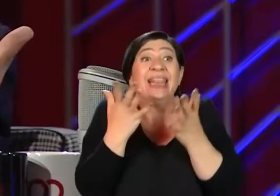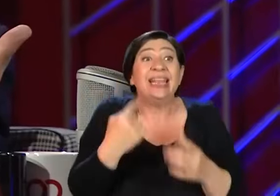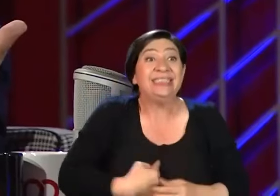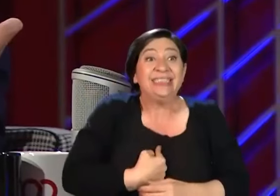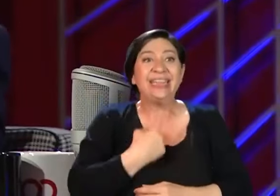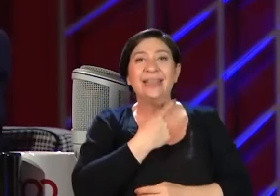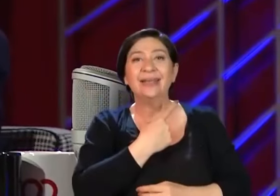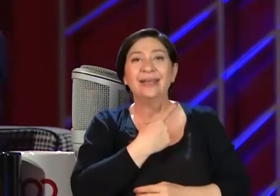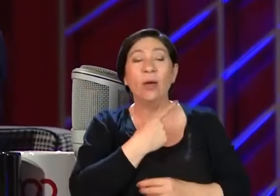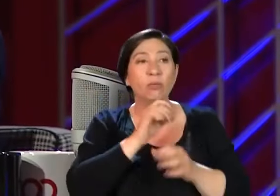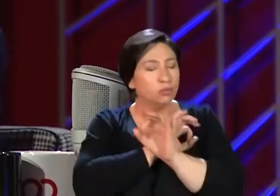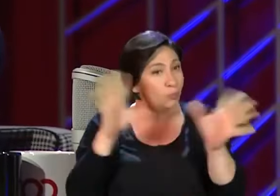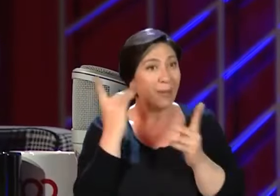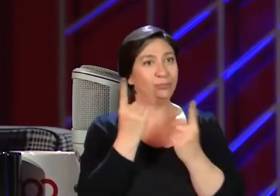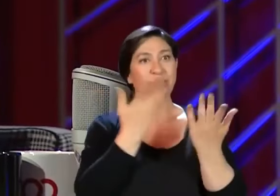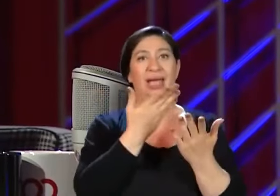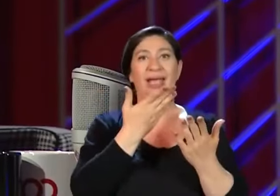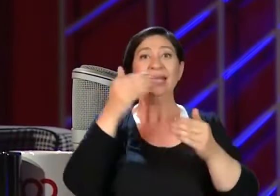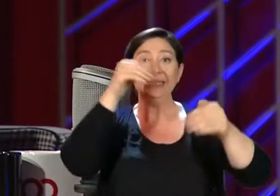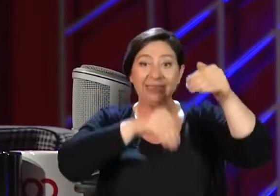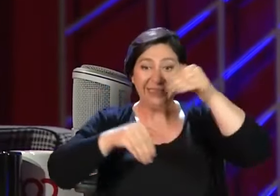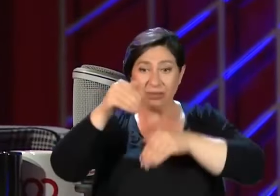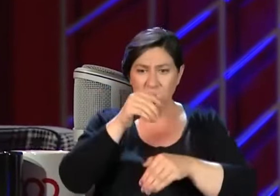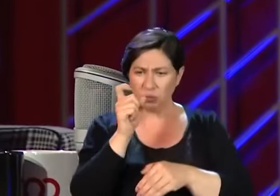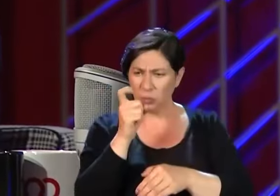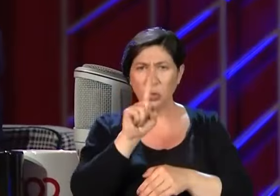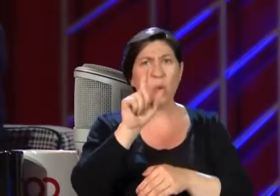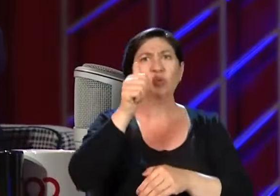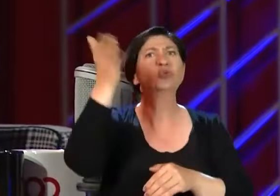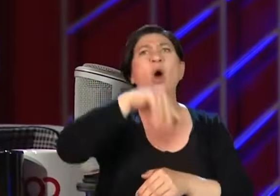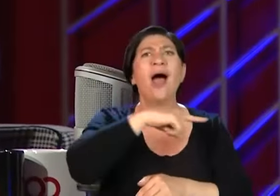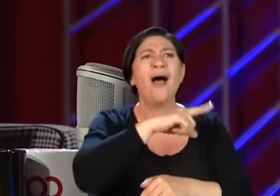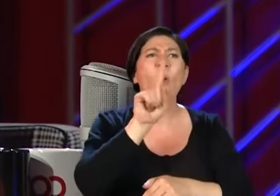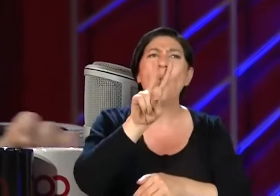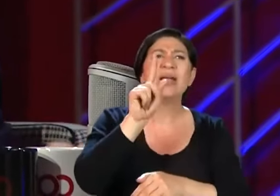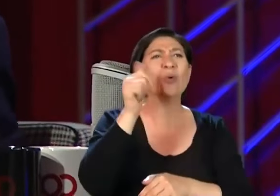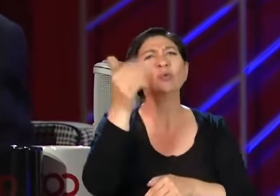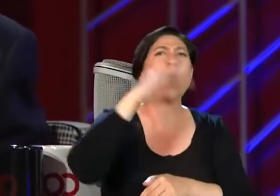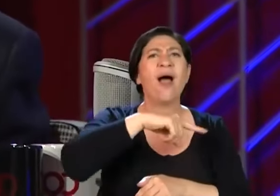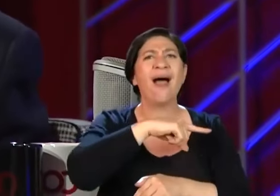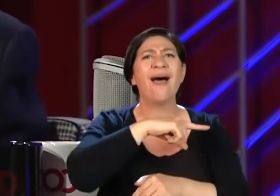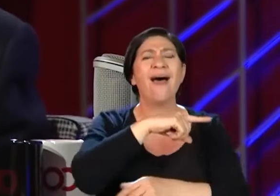genç onu? Hmm. Olağanüstü bir şey. Yani seçimden 9-10 gün sonra veya 12 gün sonra.